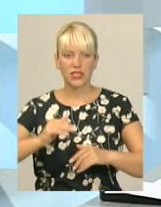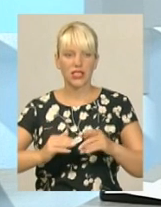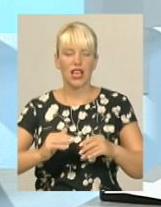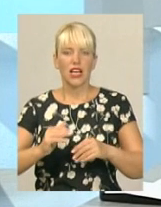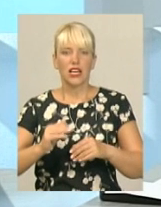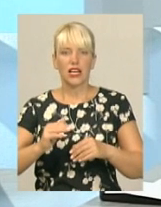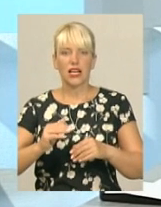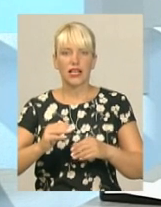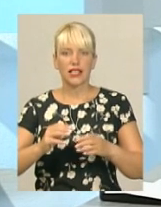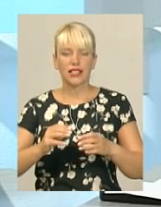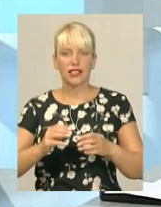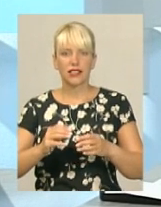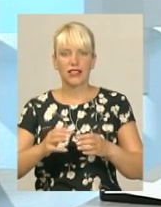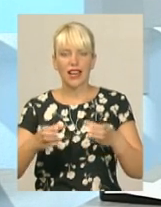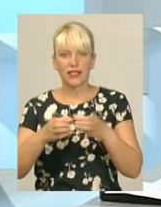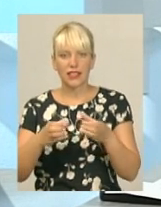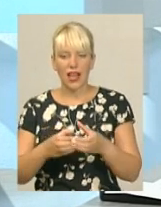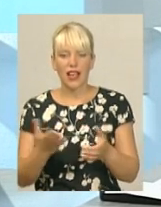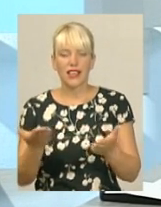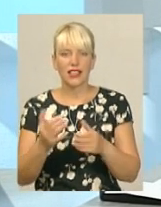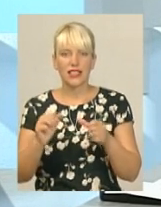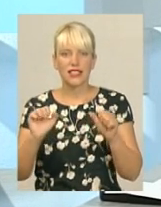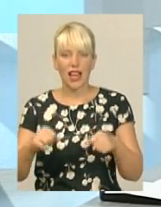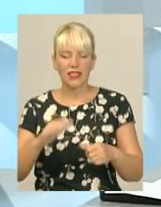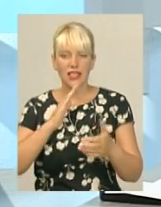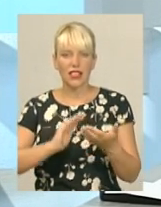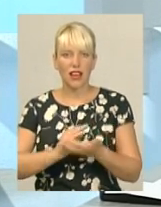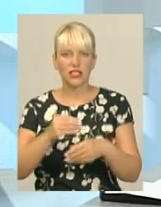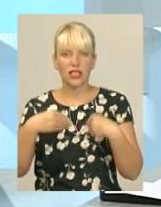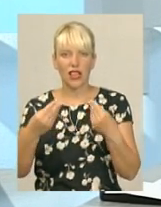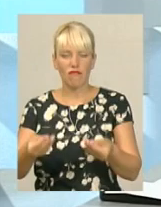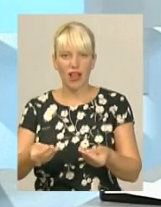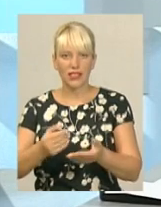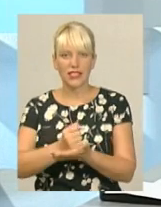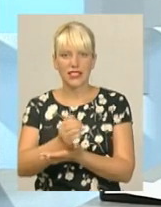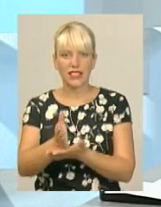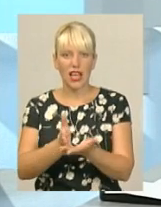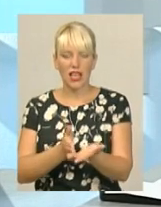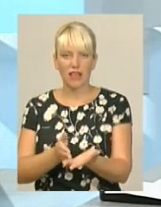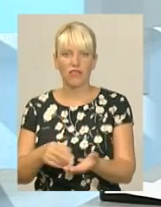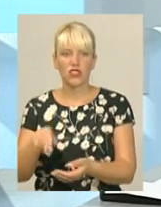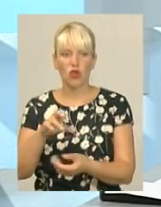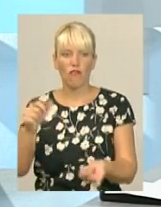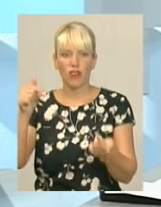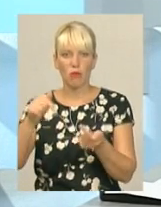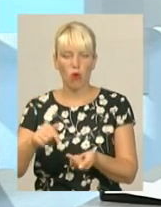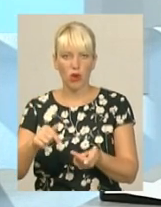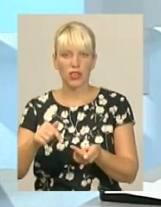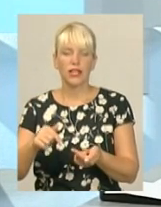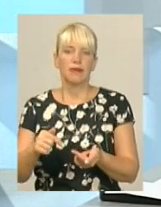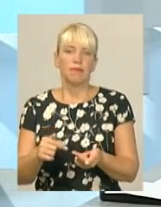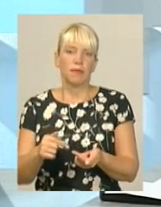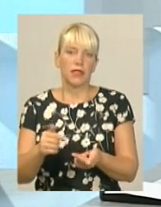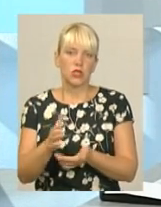України, здатного якісно надавати правоохоронний сервіс відповідно до вимог суспільства. Тому